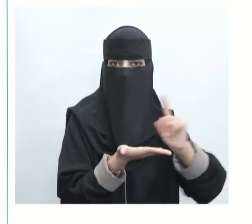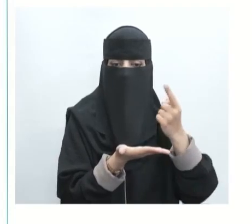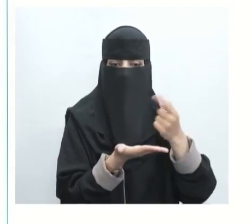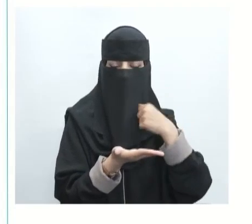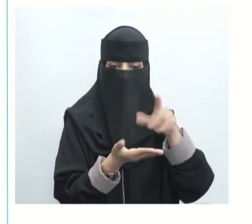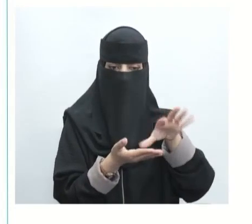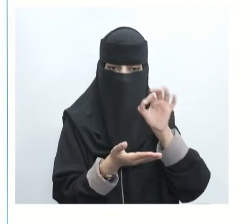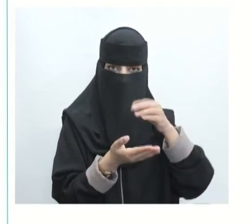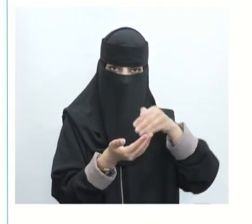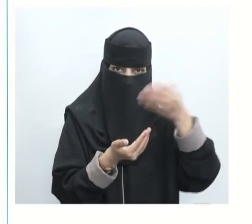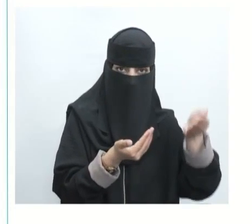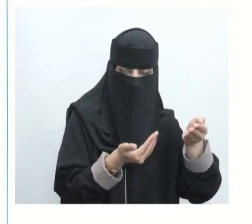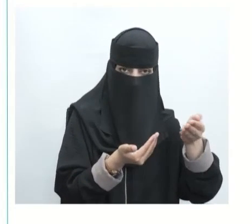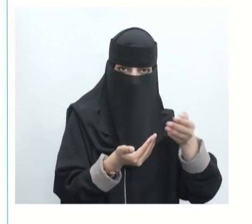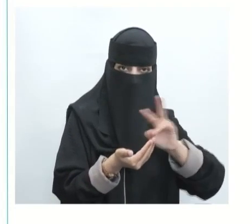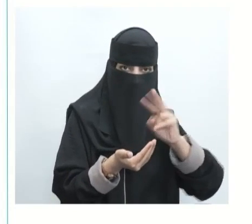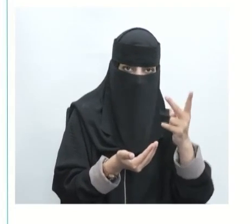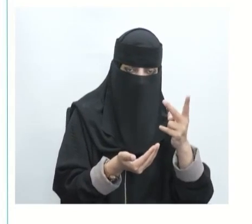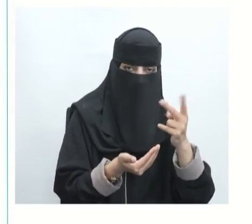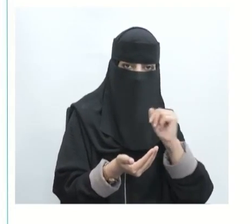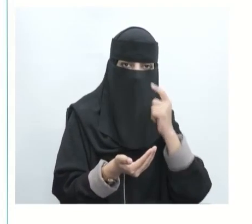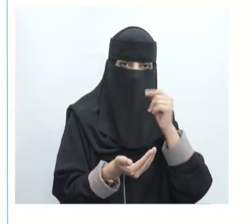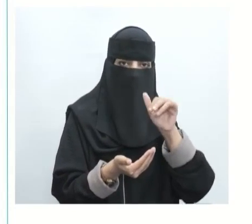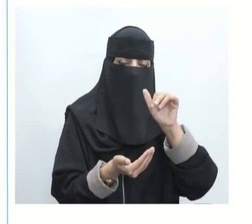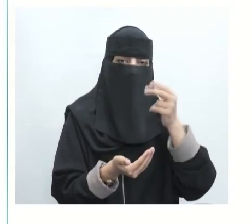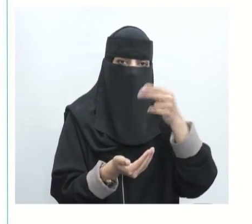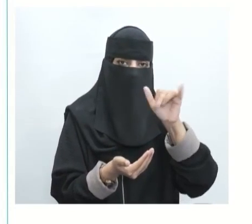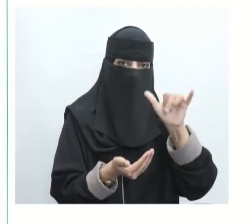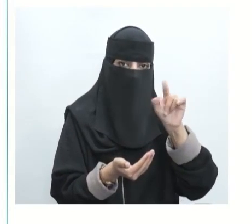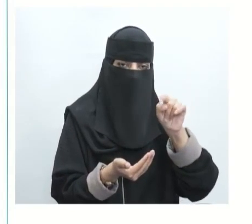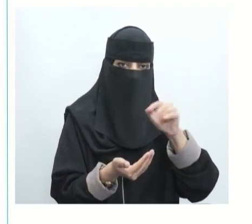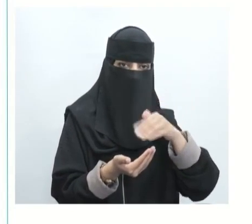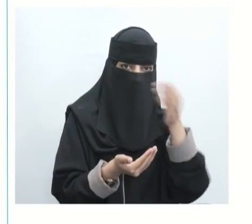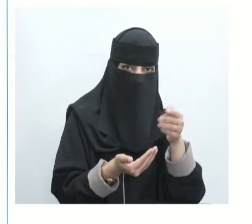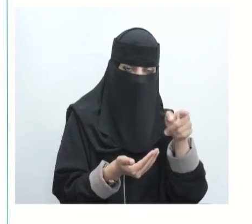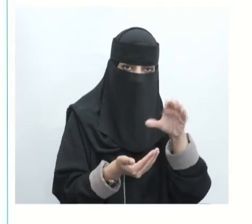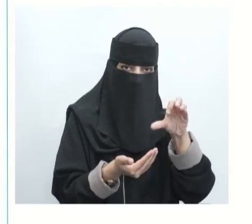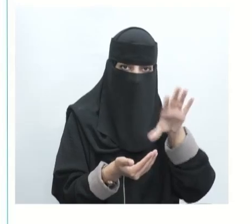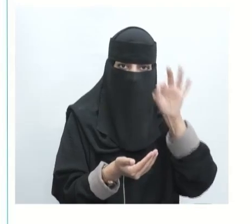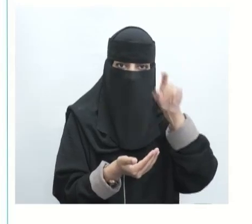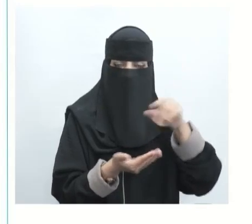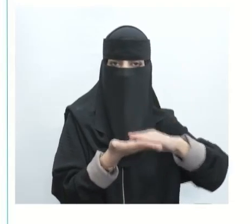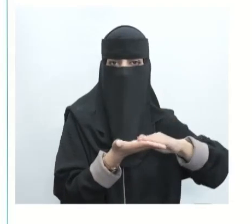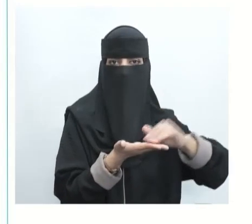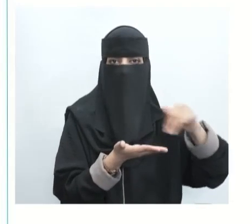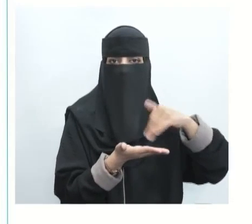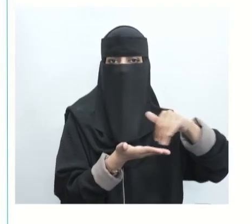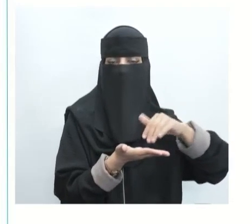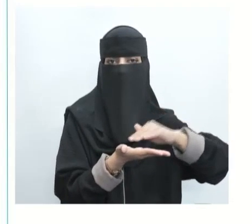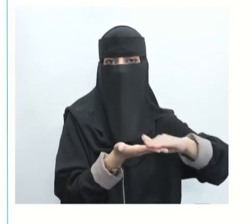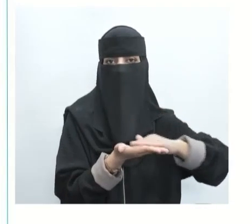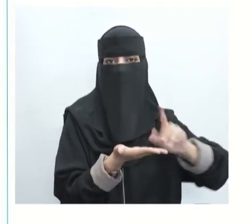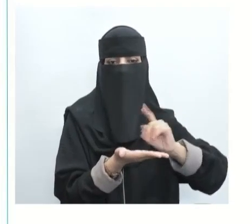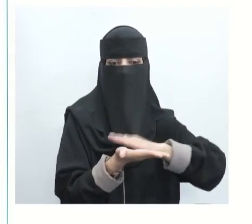أنا أخرجت ما بعد غير عن حكم ما قبلها، قمت باستثناءه. تاز، بارك